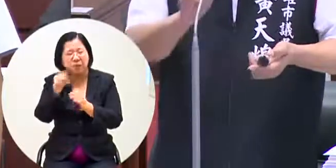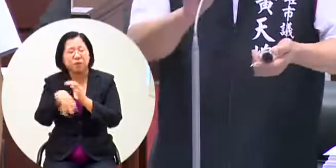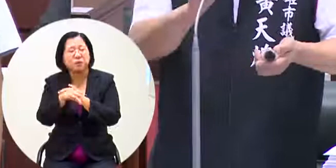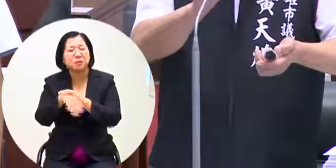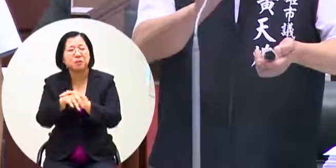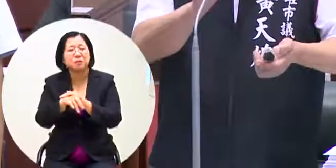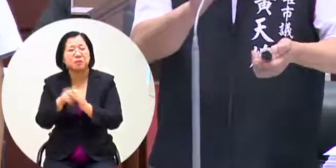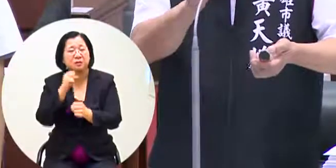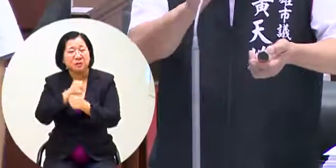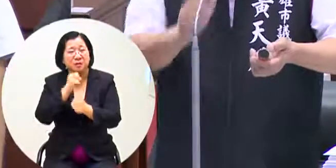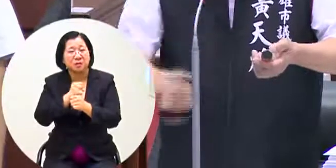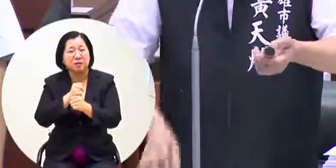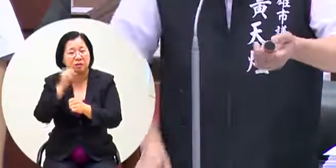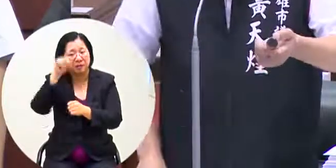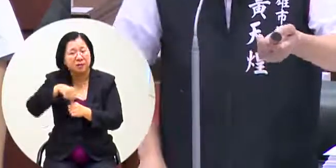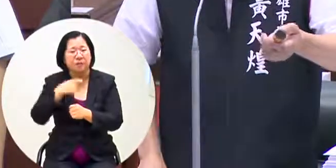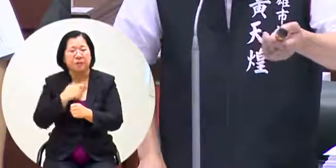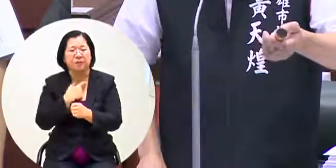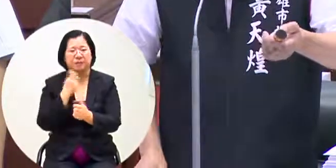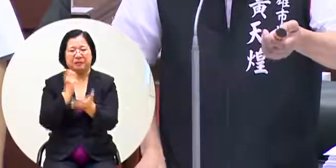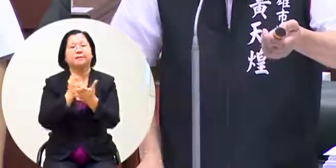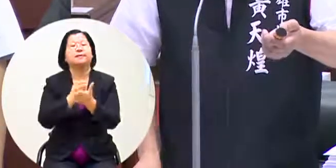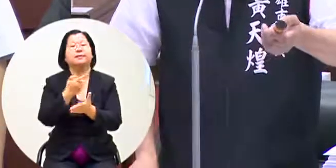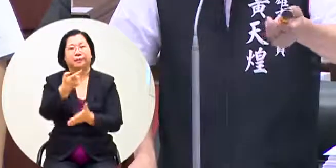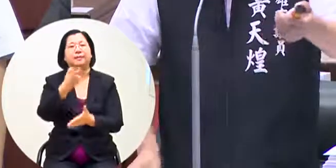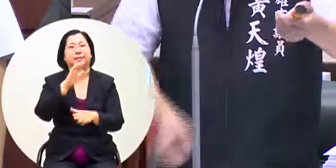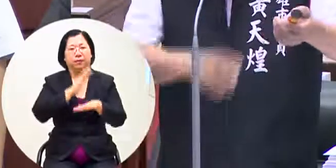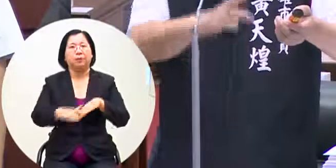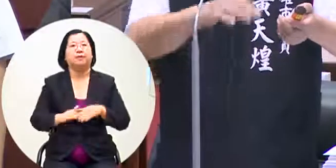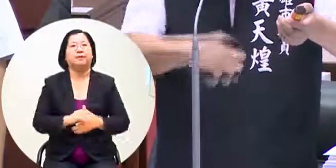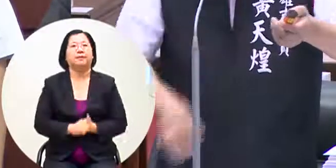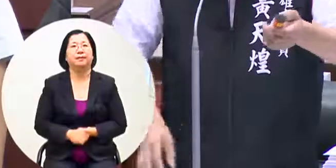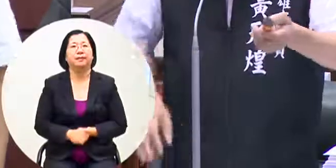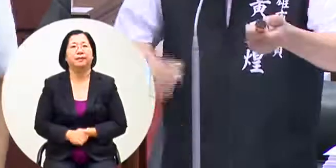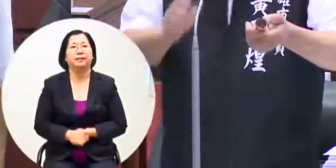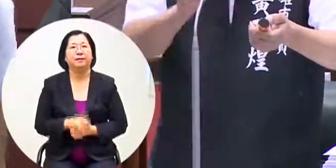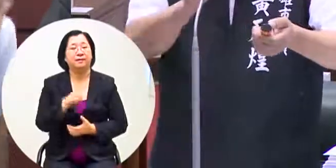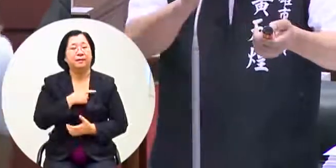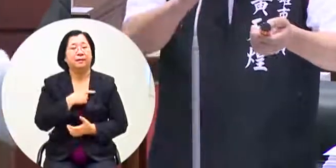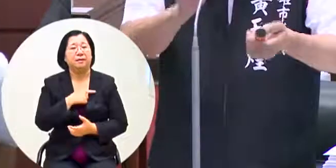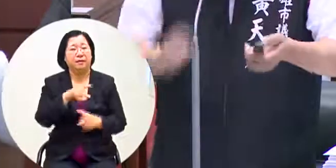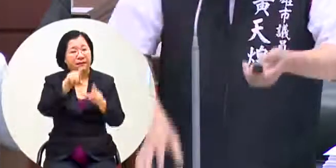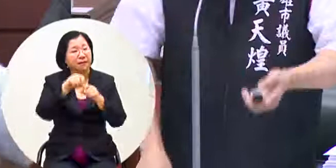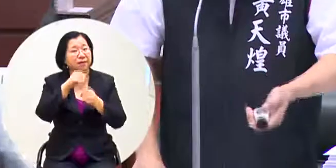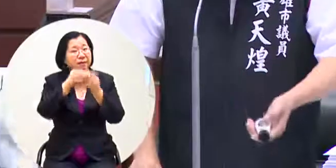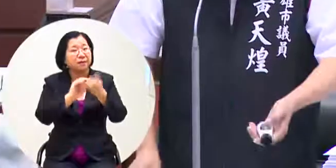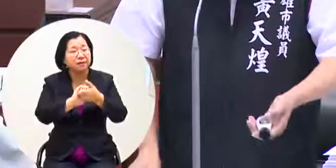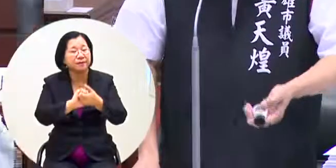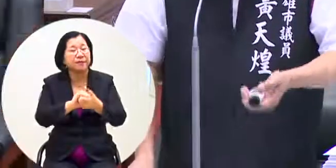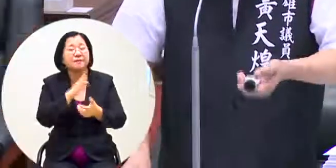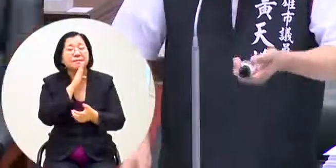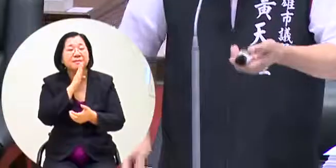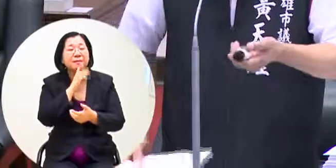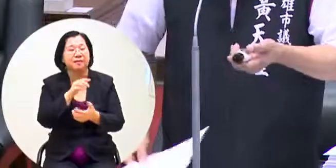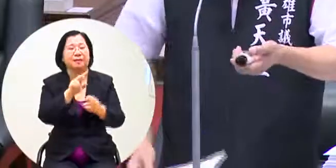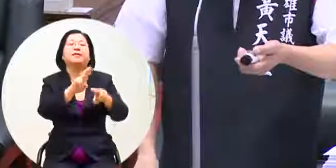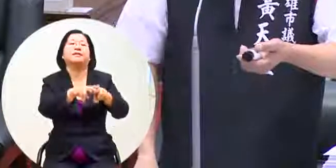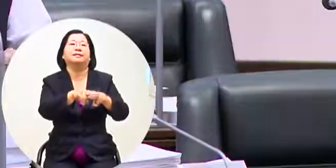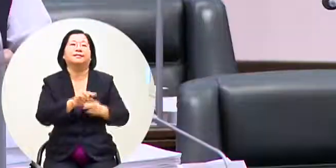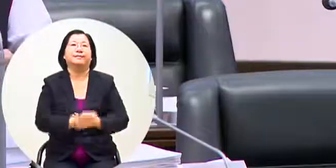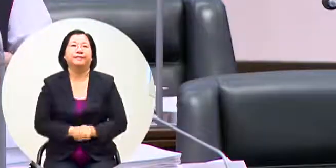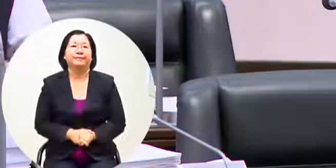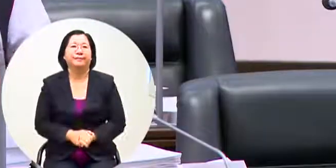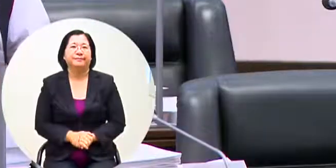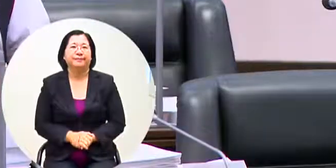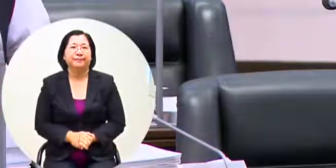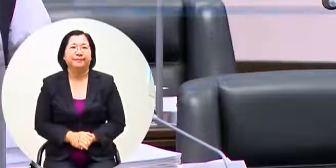吼、哦。 哦，你嘛是依照规定办理啦吼，安尼请坐吼。来，我先来啊，请问咱陈市